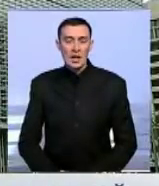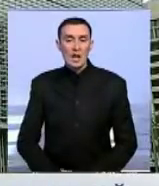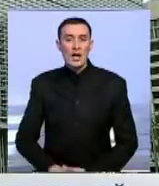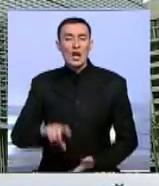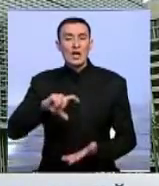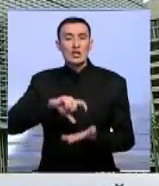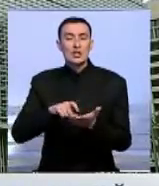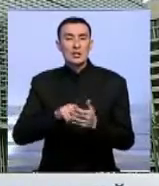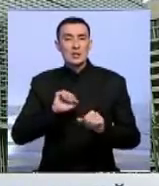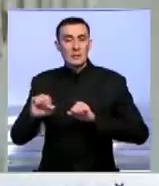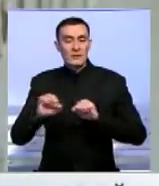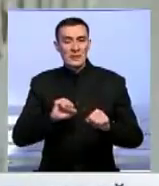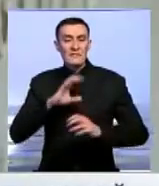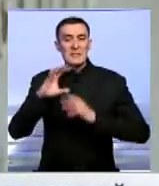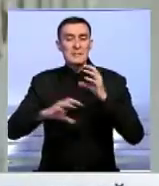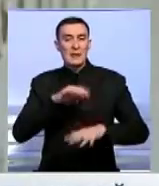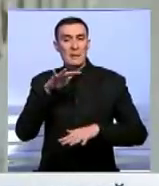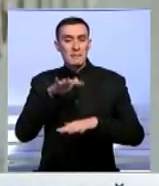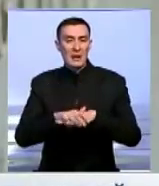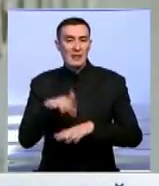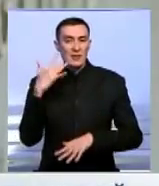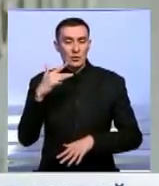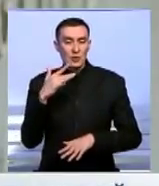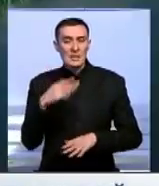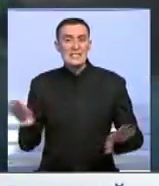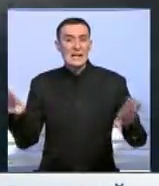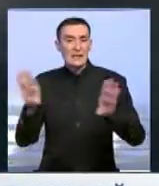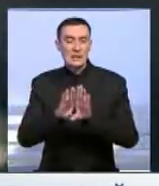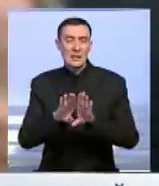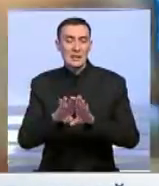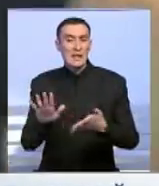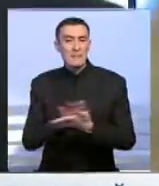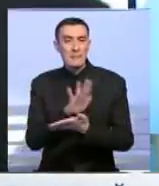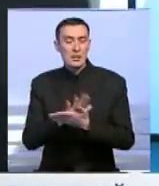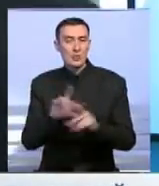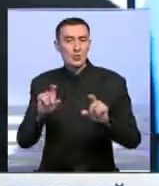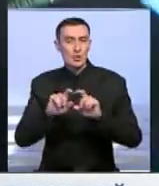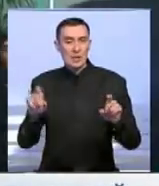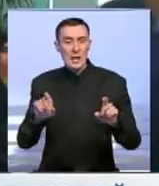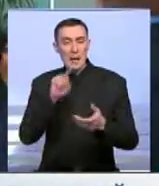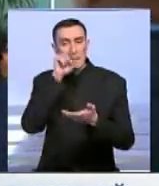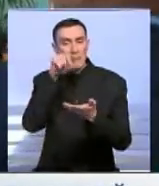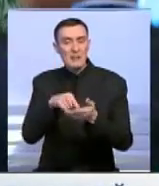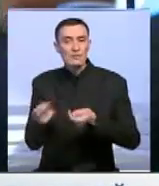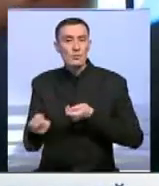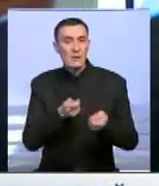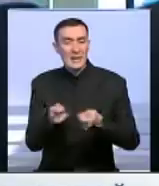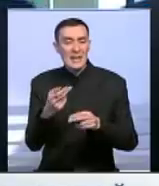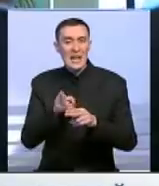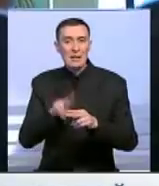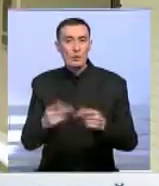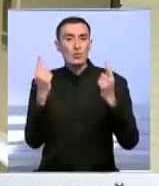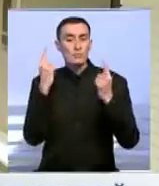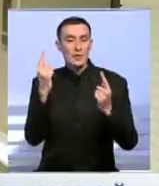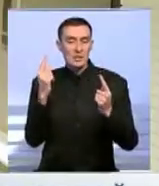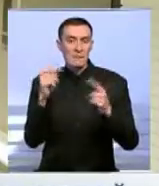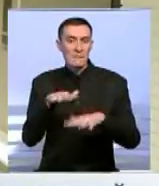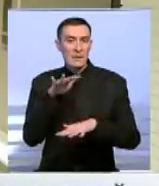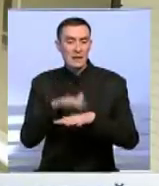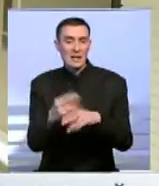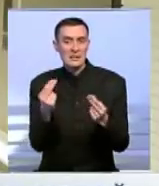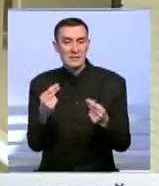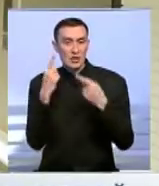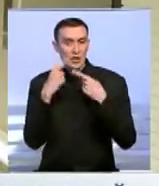Штаб-квартира группы Всемирного банка в Вашингтоне – закрытое для прессы учреждение. А попасть в ключевые управления этого крупнейшего источника